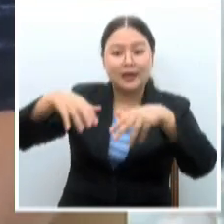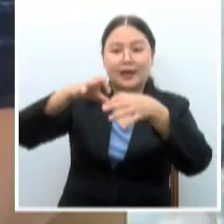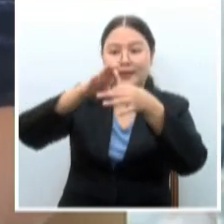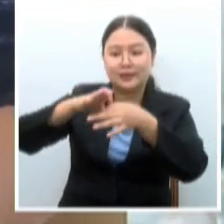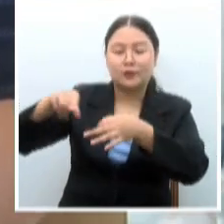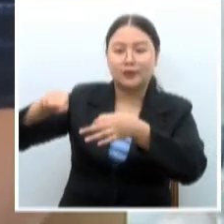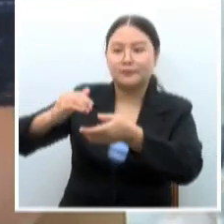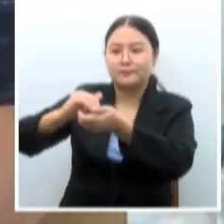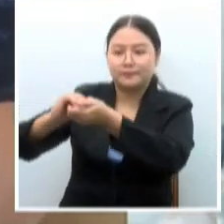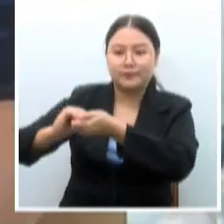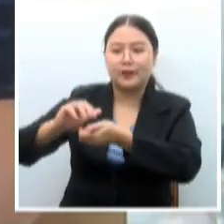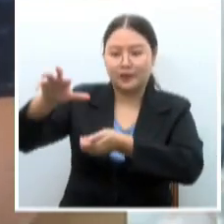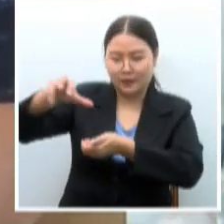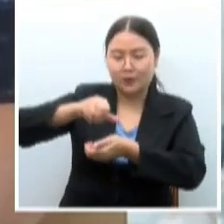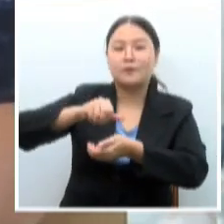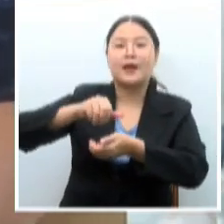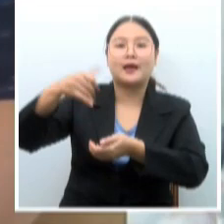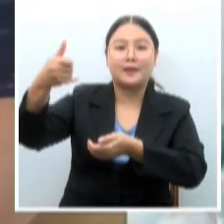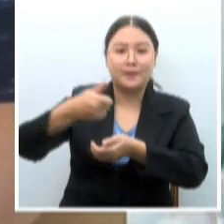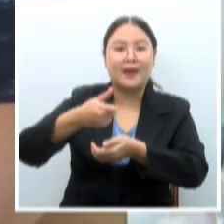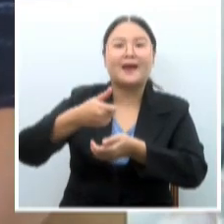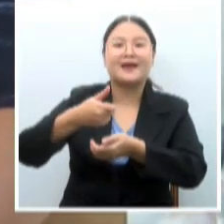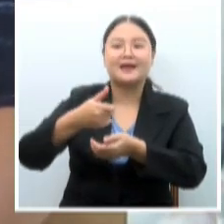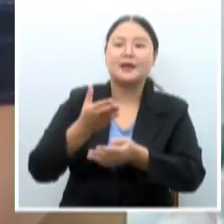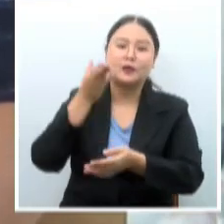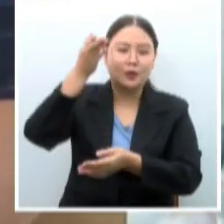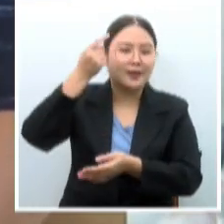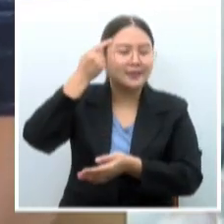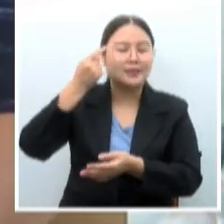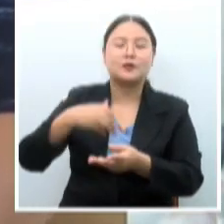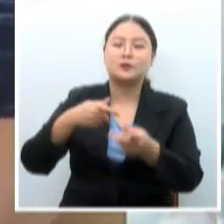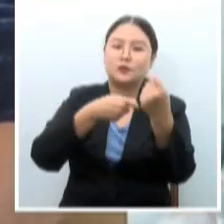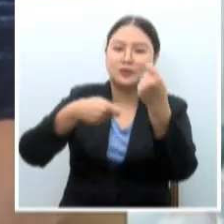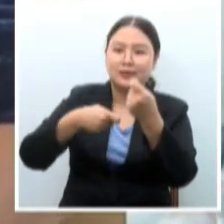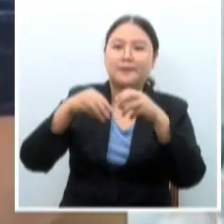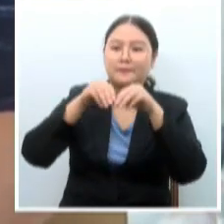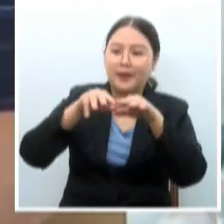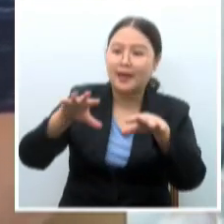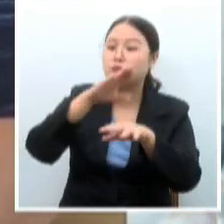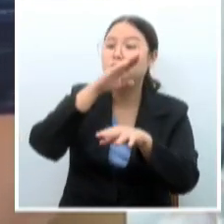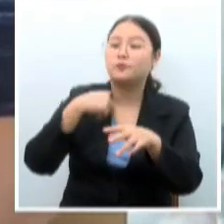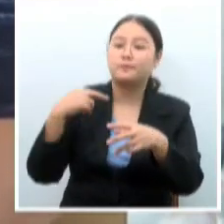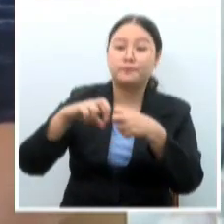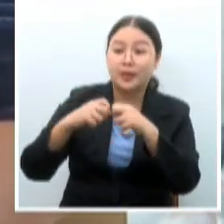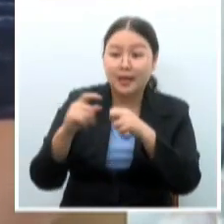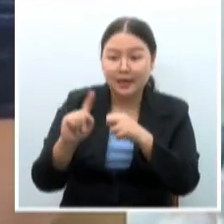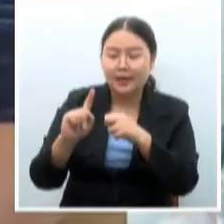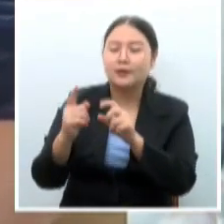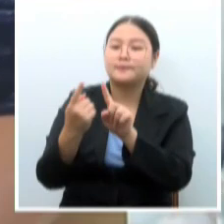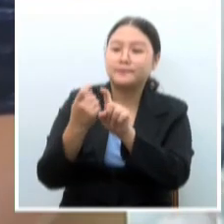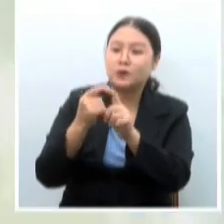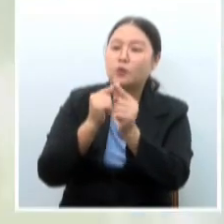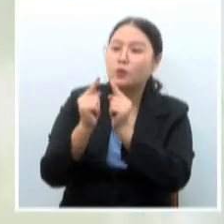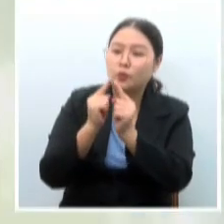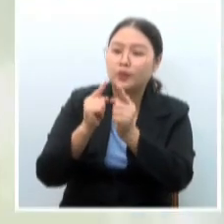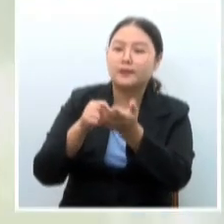ได้ไปสร้างชุมชนดนตรีกันแล้วก็มีอะไรก็ปรึกษาหารือกันได้ครับอันนี้คือเป็นประโยชน์จากแคมป์นี้เลย